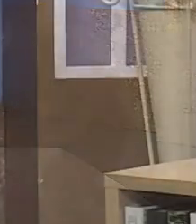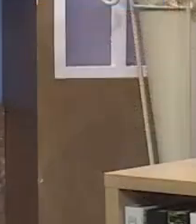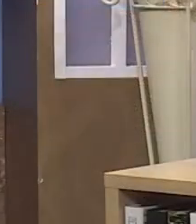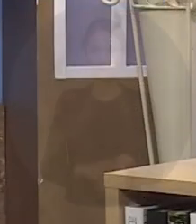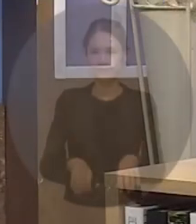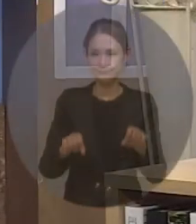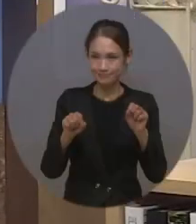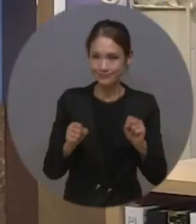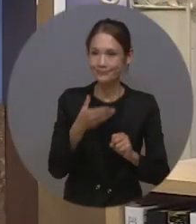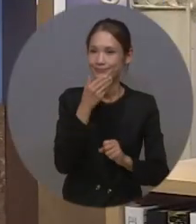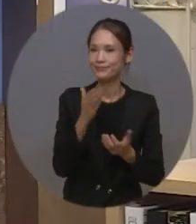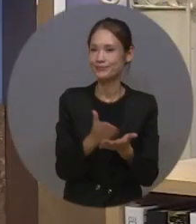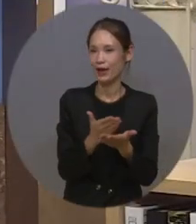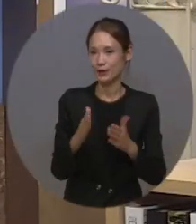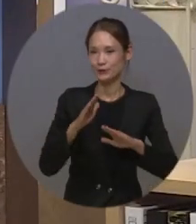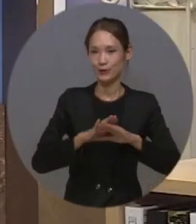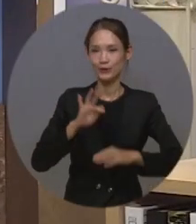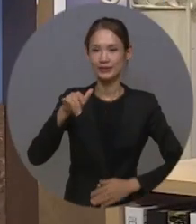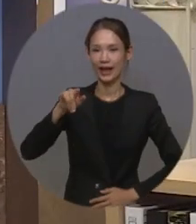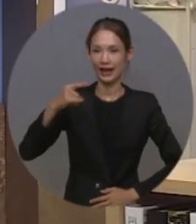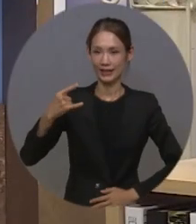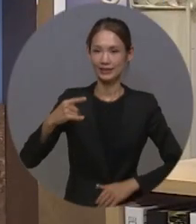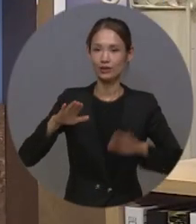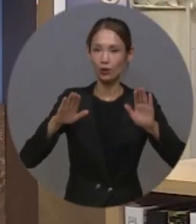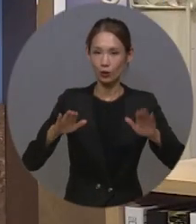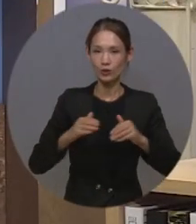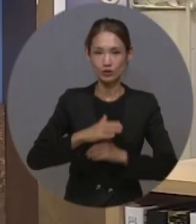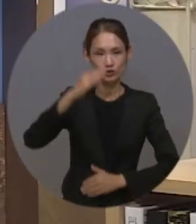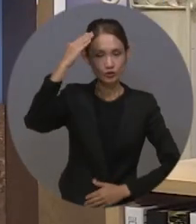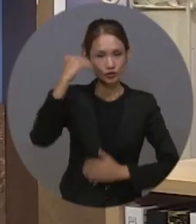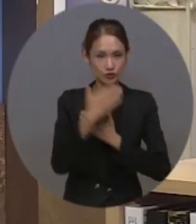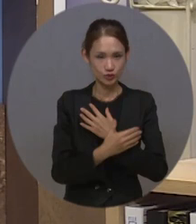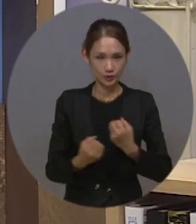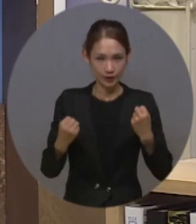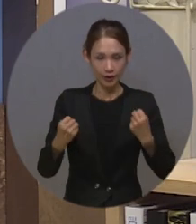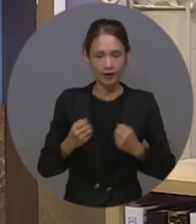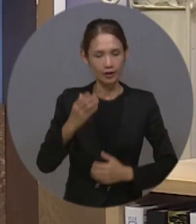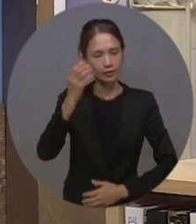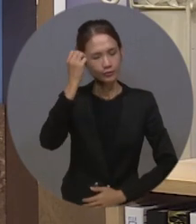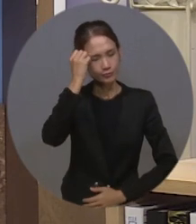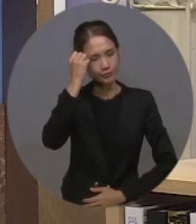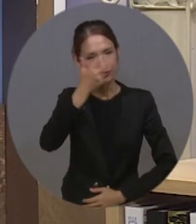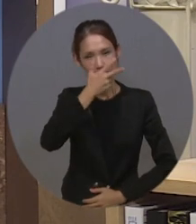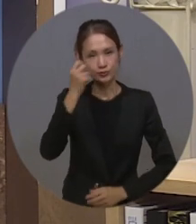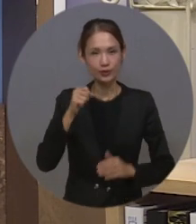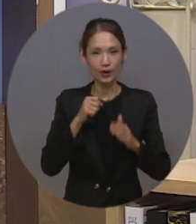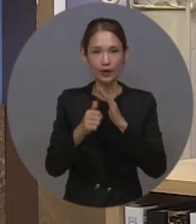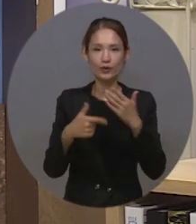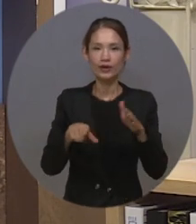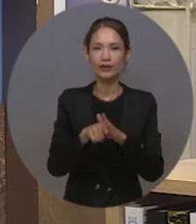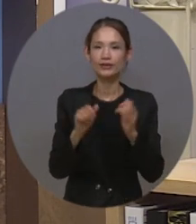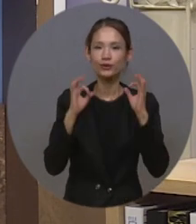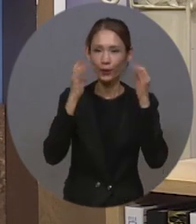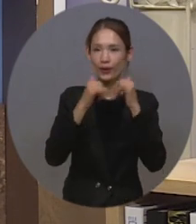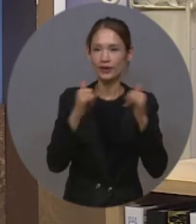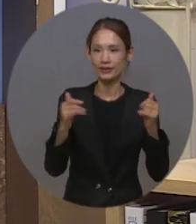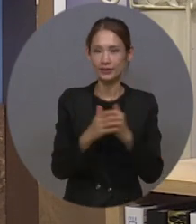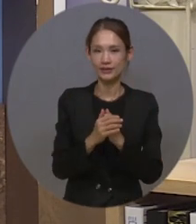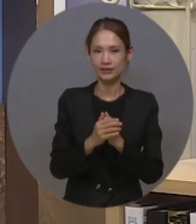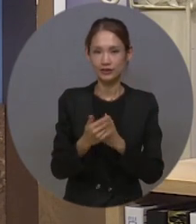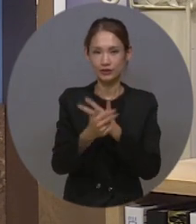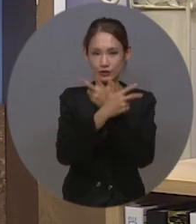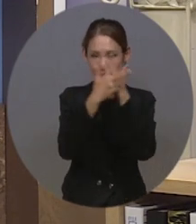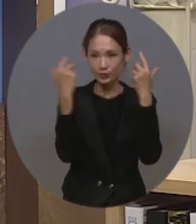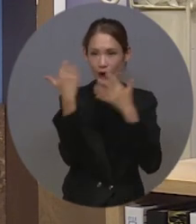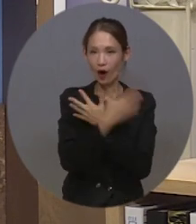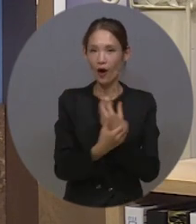안녕하세요. 행복나눔지킴이의 손자희입니다. 오늘은 국민의 건강한 수면을 위해 앞장서서 노력하는 분을 모셨습니다. 수면과